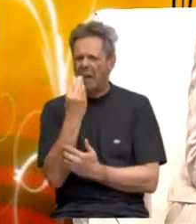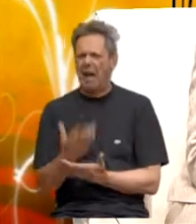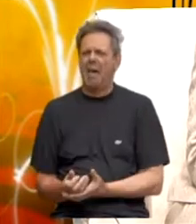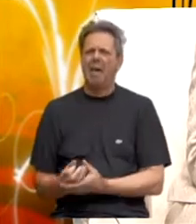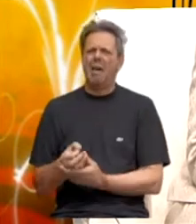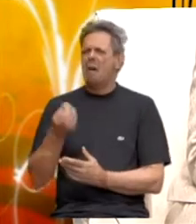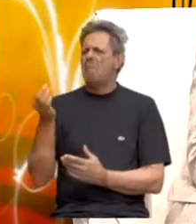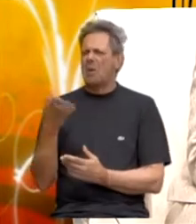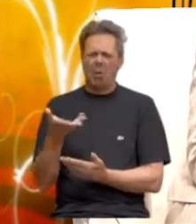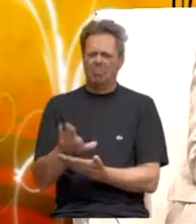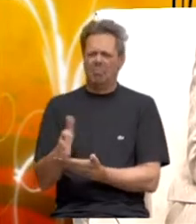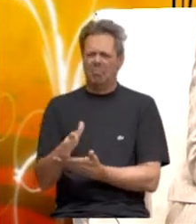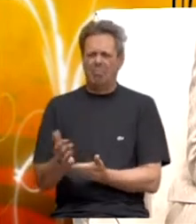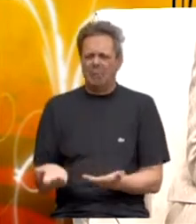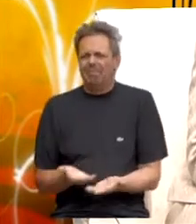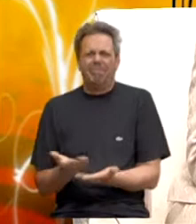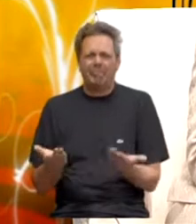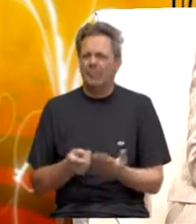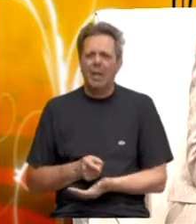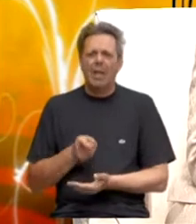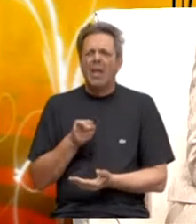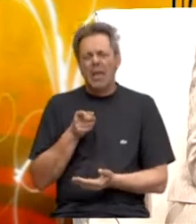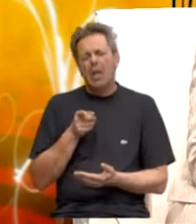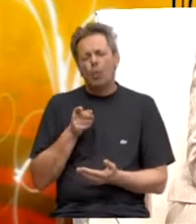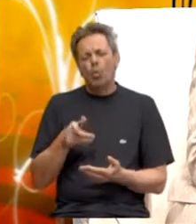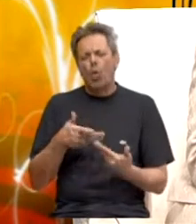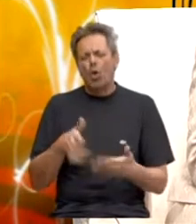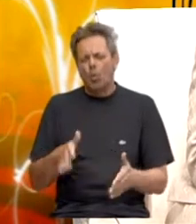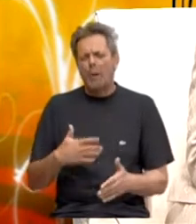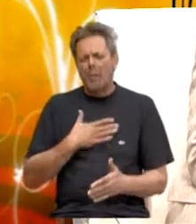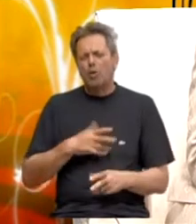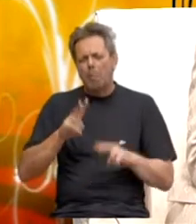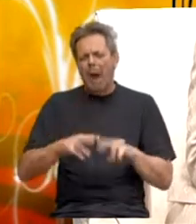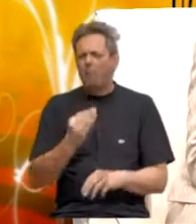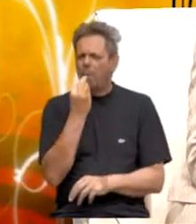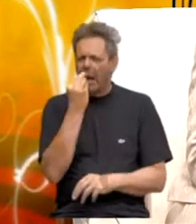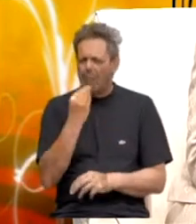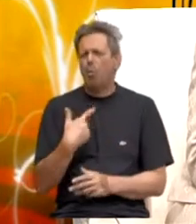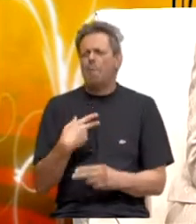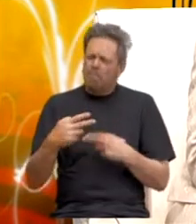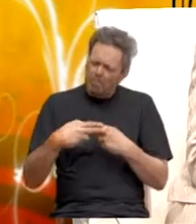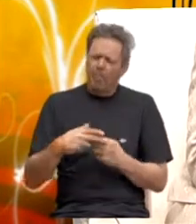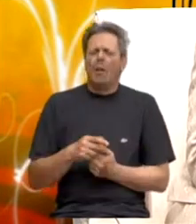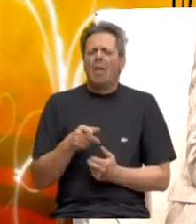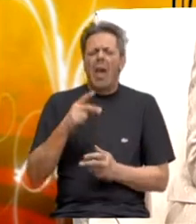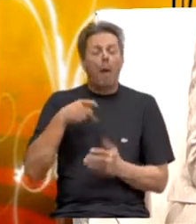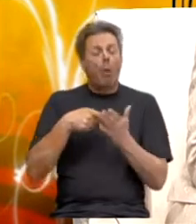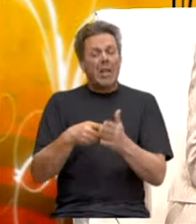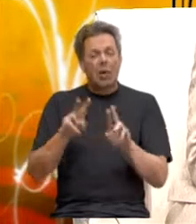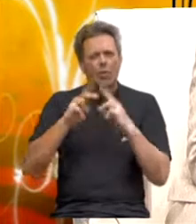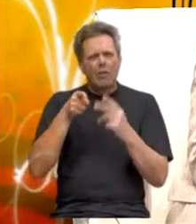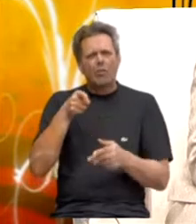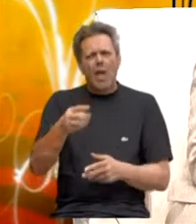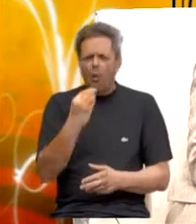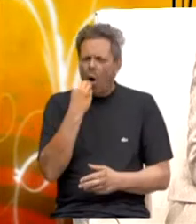brzo spremljene iz frizera. I zapravo se pogubila ta mediteranska prehrana za koju se pokazalo u svijetu da je jako dobra